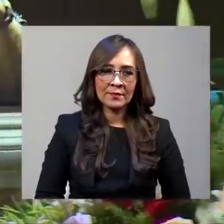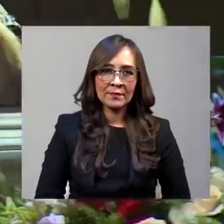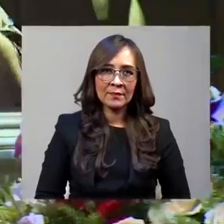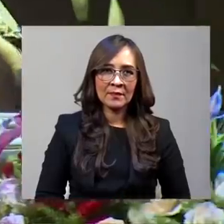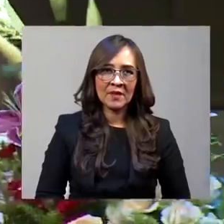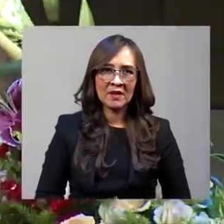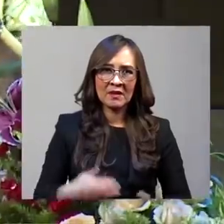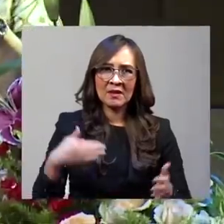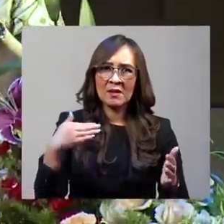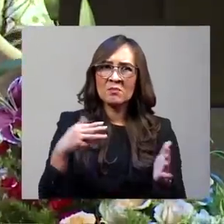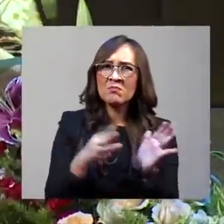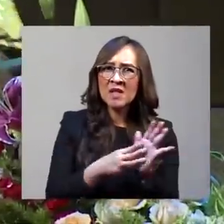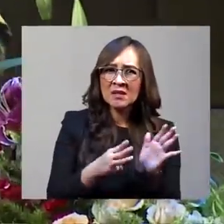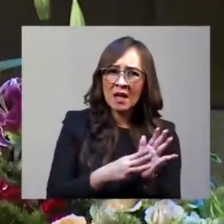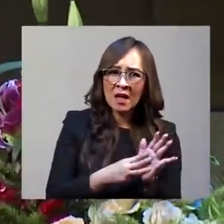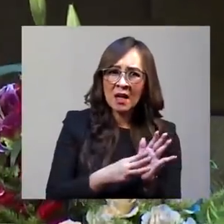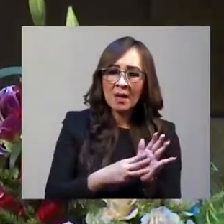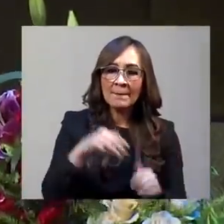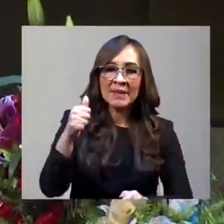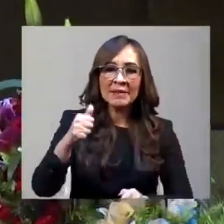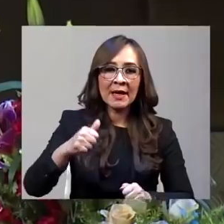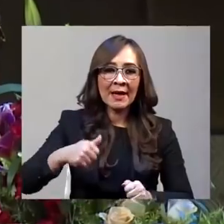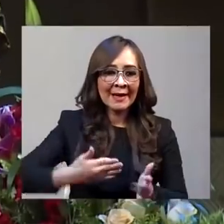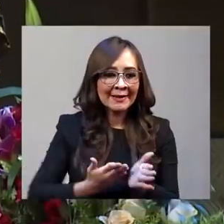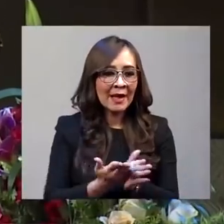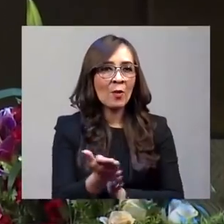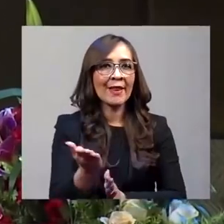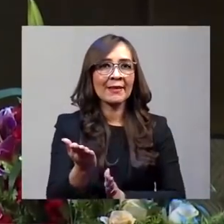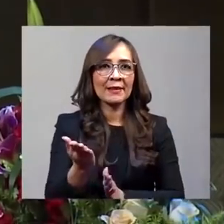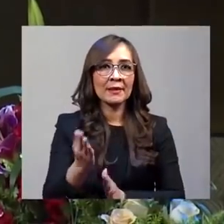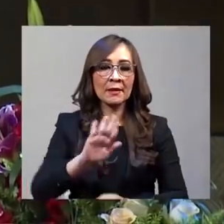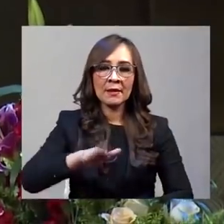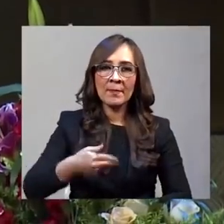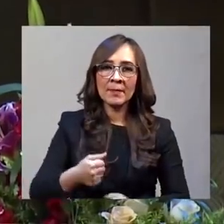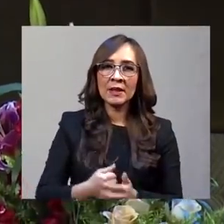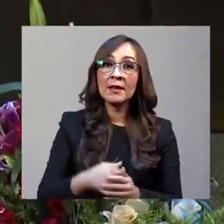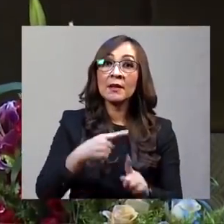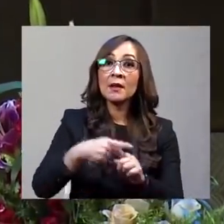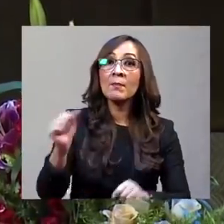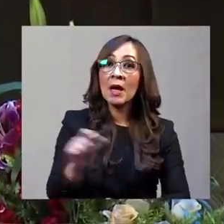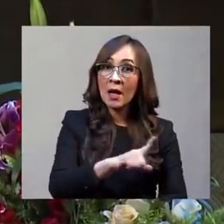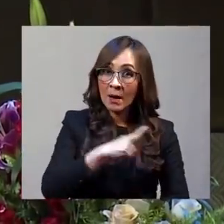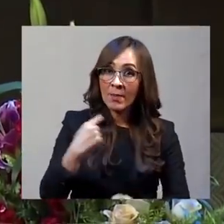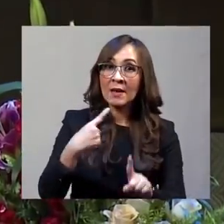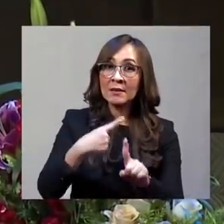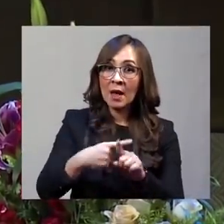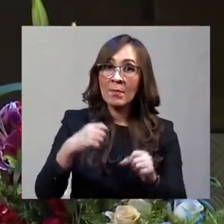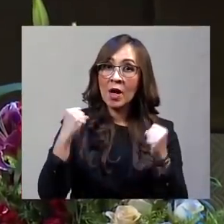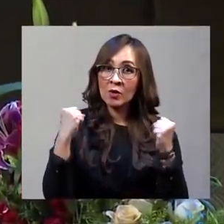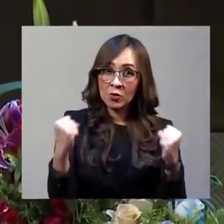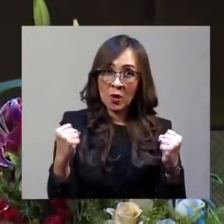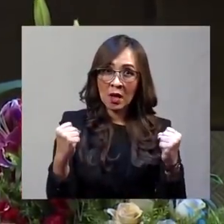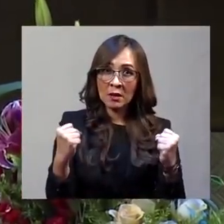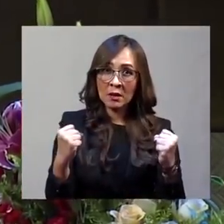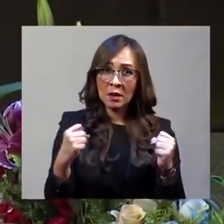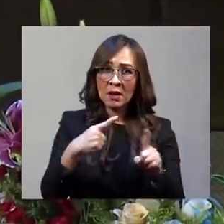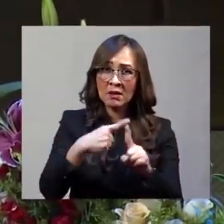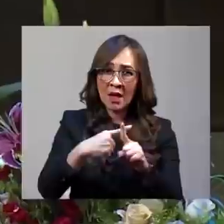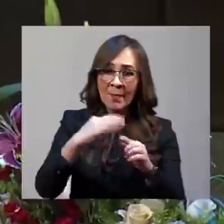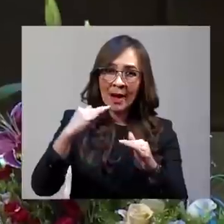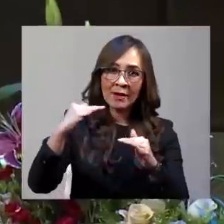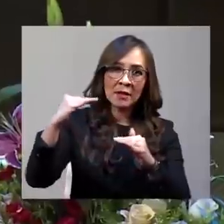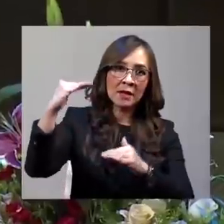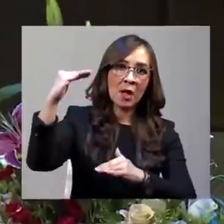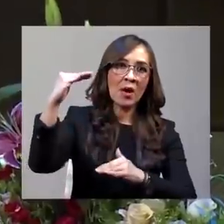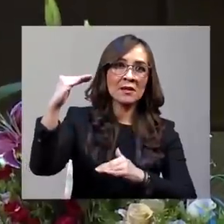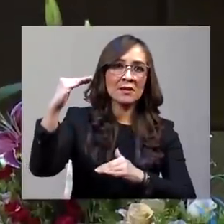Tantangan demi tantangan boleh kita lewati. Tapi makin lama kita akan makin kuat. Makin lama kita akan makin dewasa. Makin